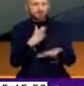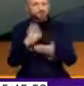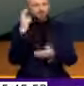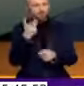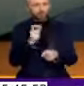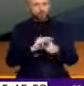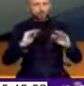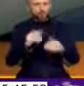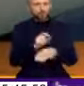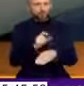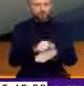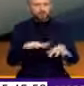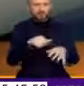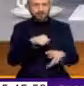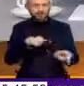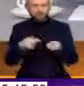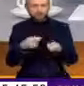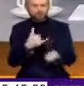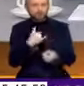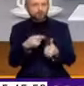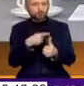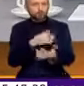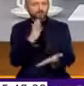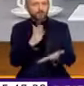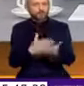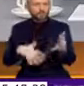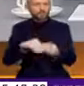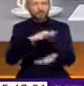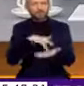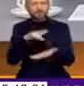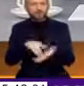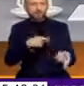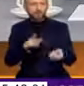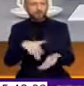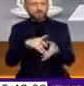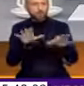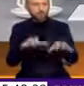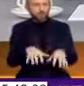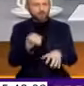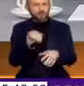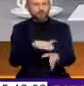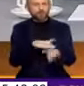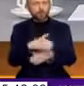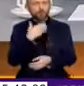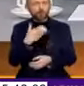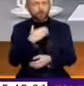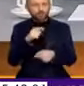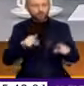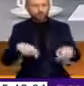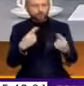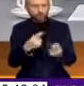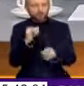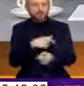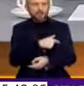дуже обмежені функції місцевого самоврядування. У нас, по-перше, є в всіх містах керує міський голова і виконком ним утворений,